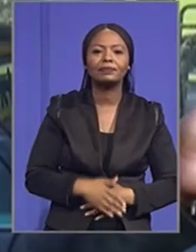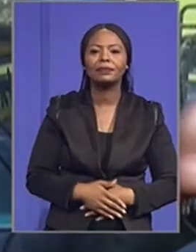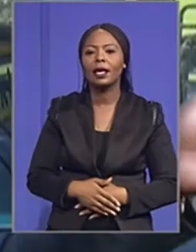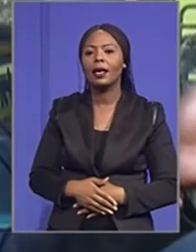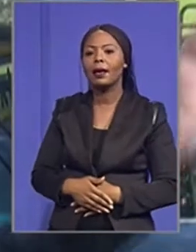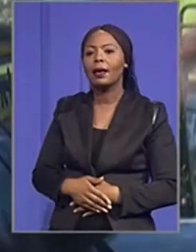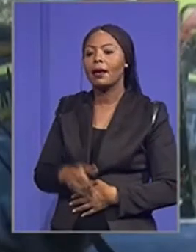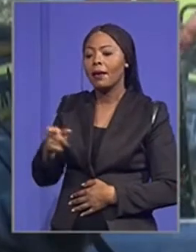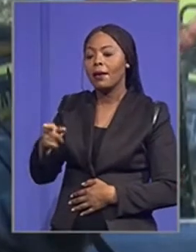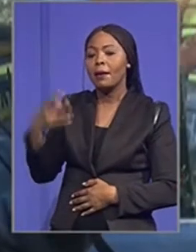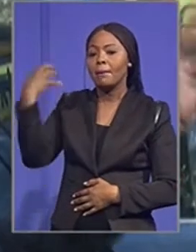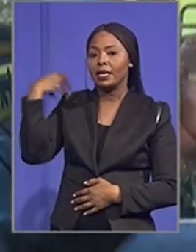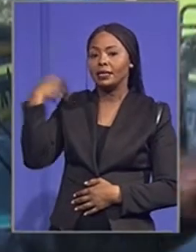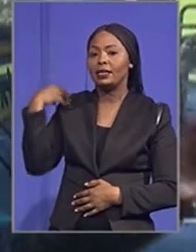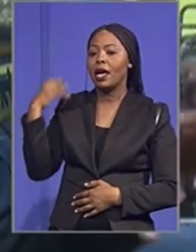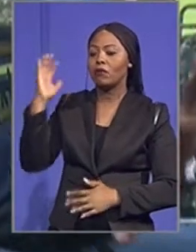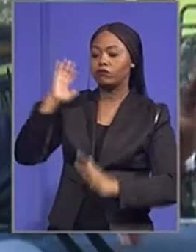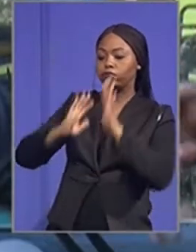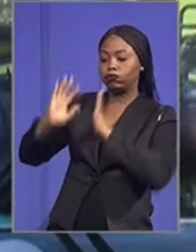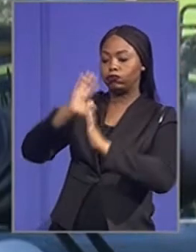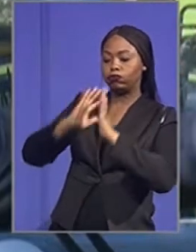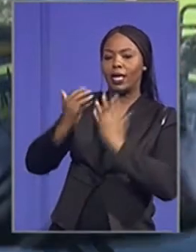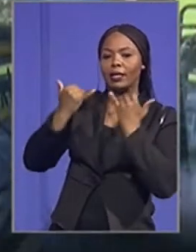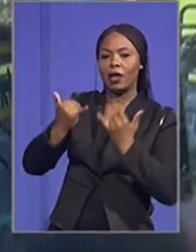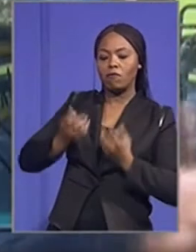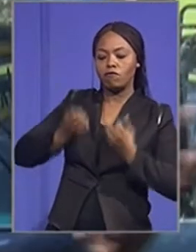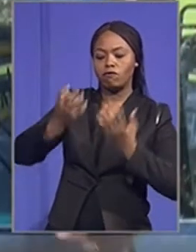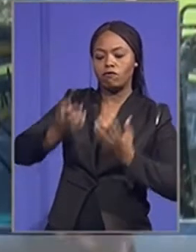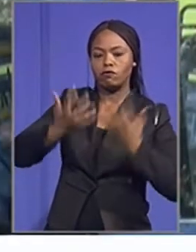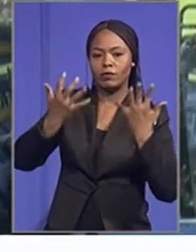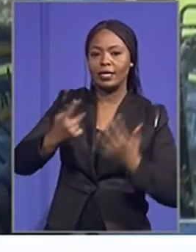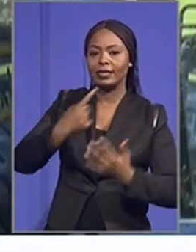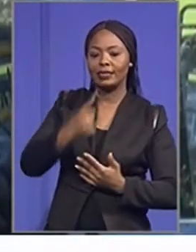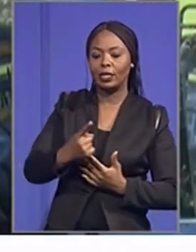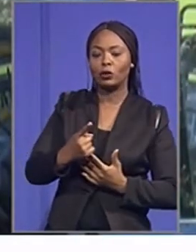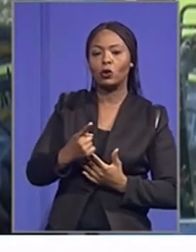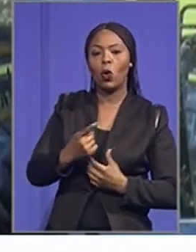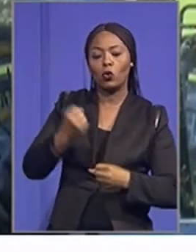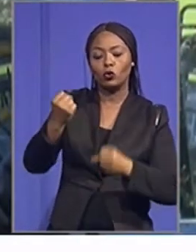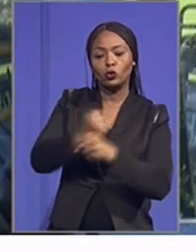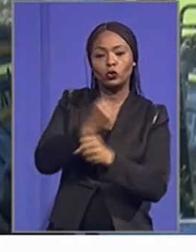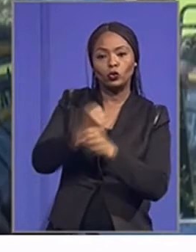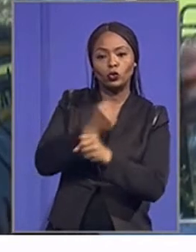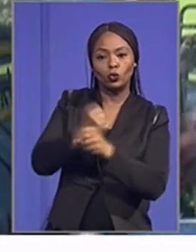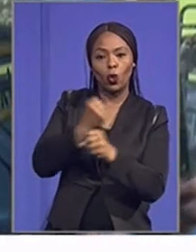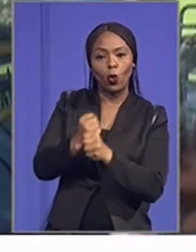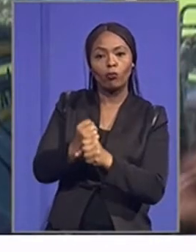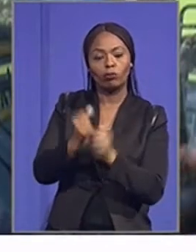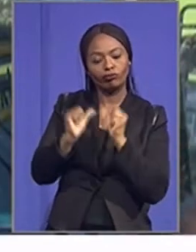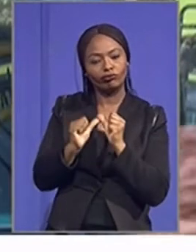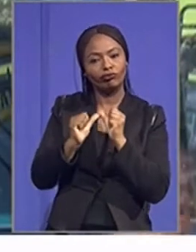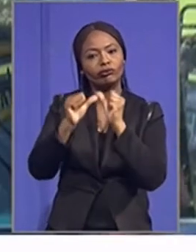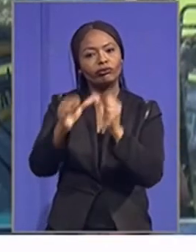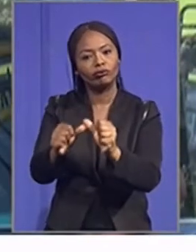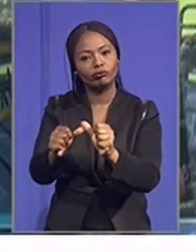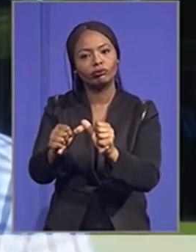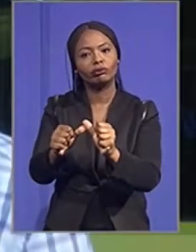gore ha ito go tlosa mmereko wa rona gore ka moso ska ranna